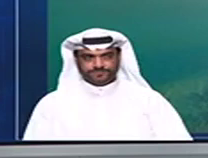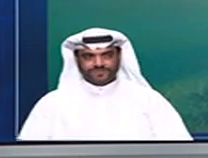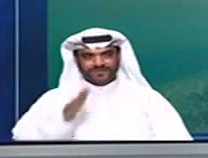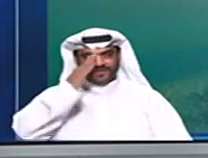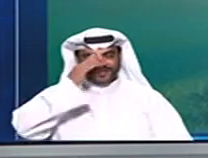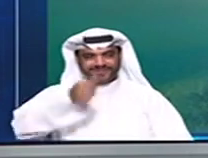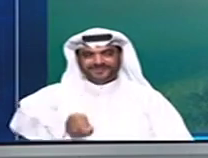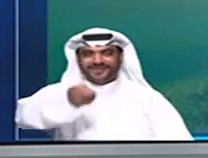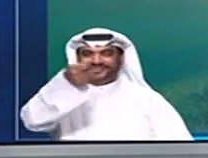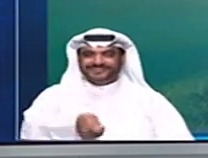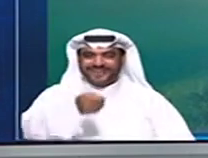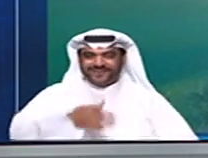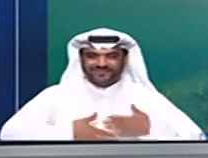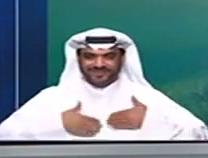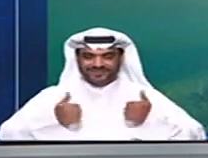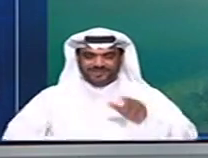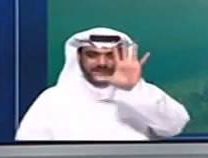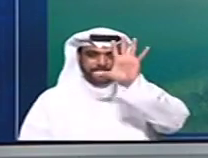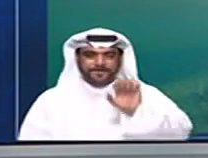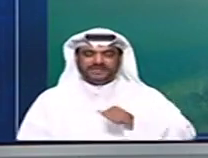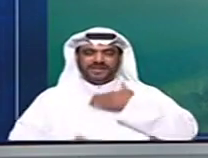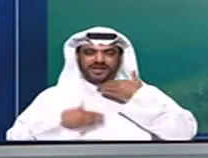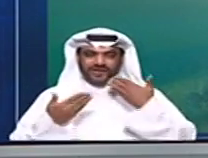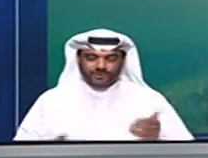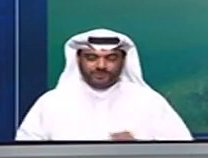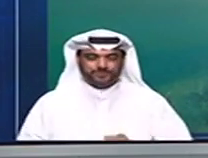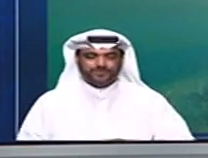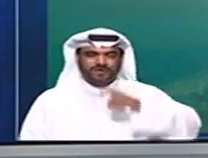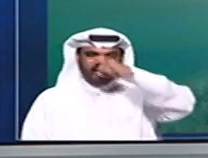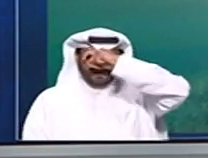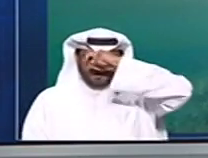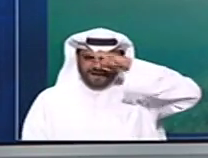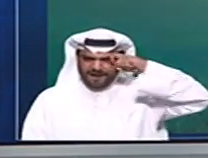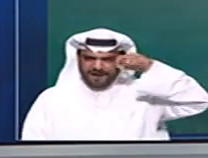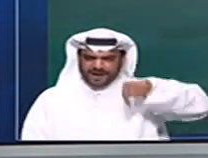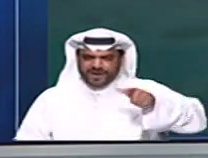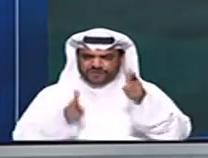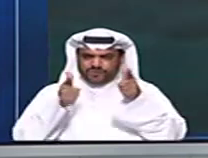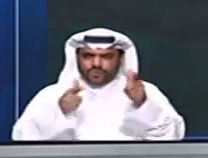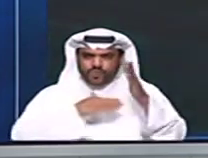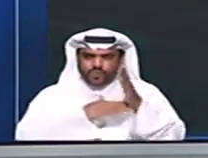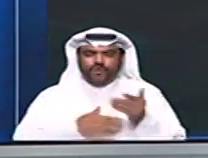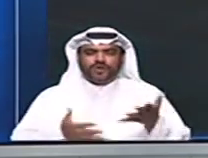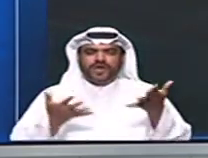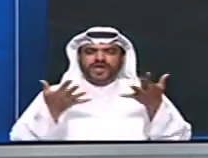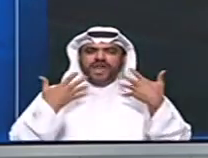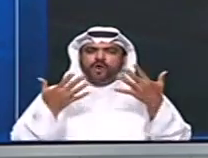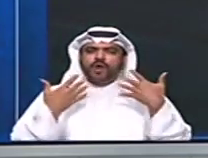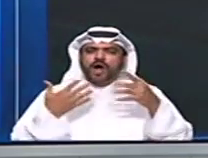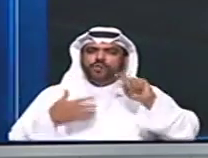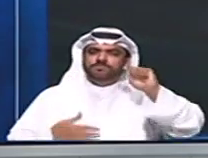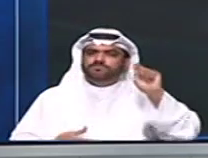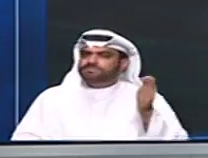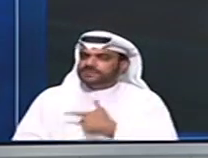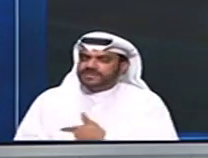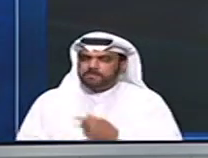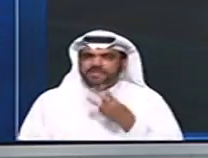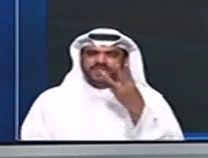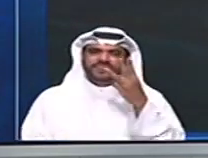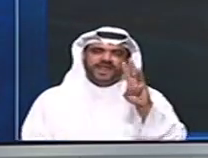السلام عليكم أعزائي المشاهدين. أجواء حارة والرياح شمالية غربية خفيفة لما تزيد السرعة، تتراوح سرعتها ما بين 10 إلى 30 كيلومتر